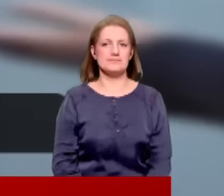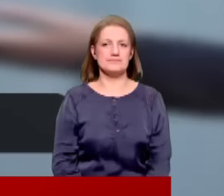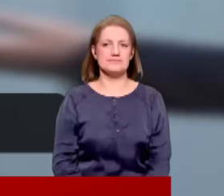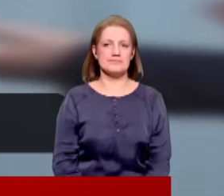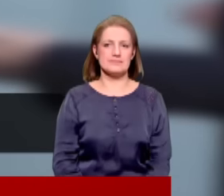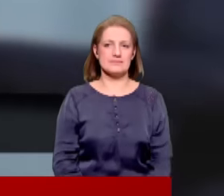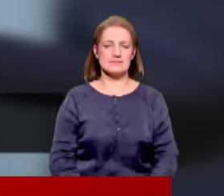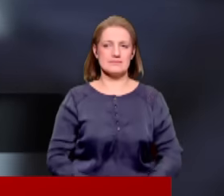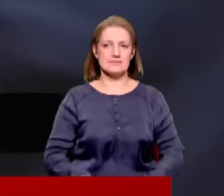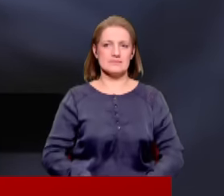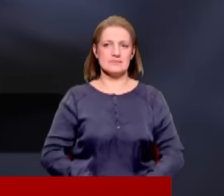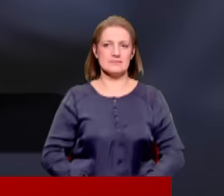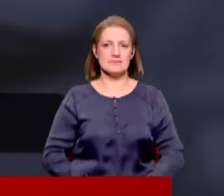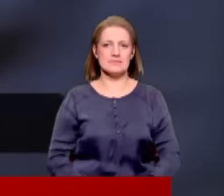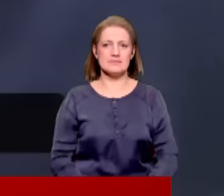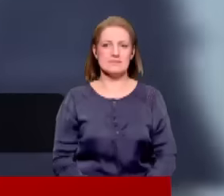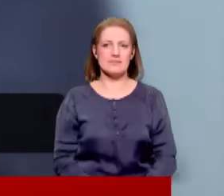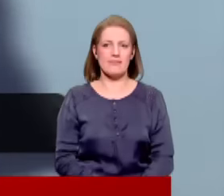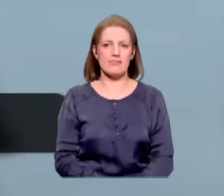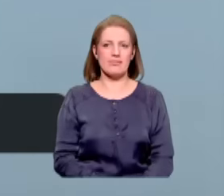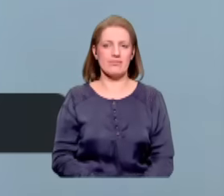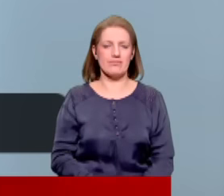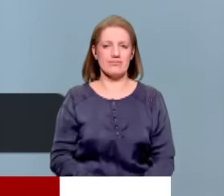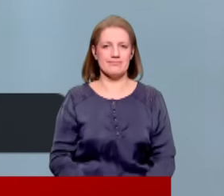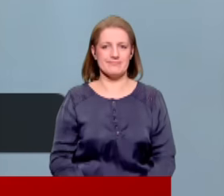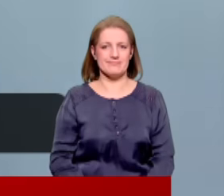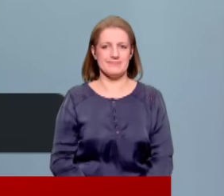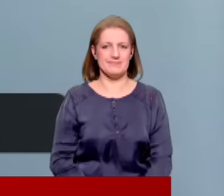Kazanacağız dedin. Bak kazandım, ilk sana geldim Ali.